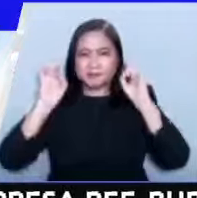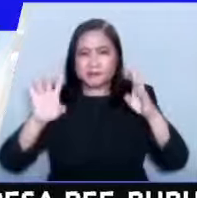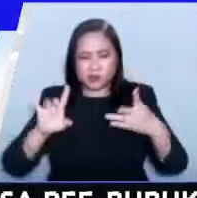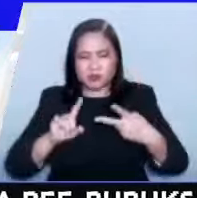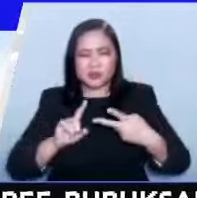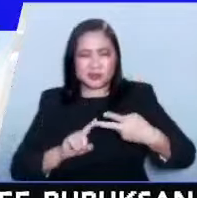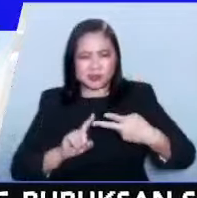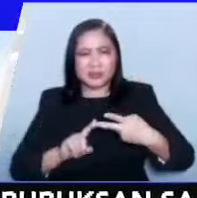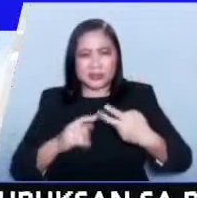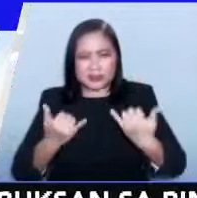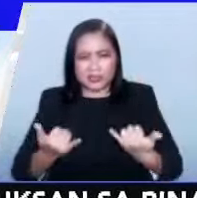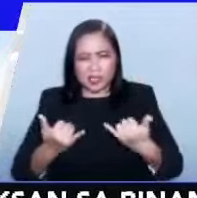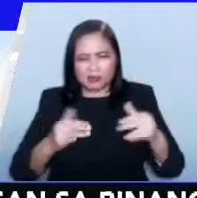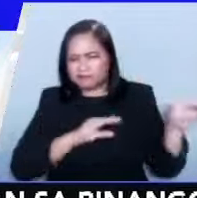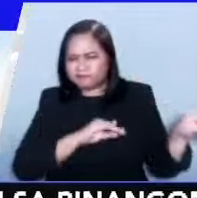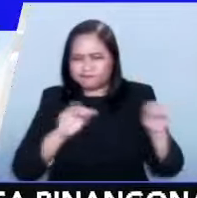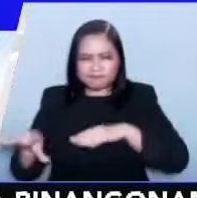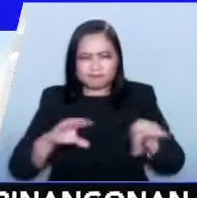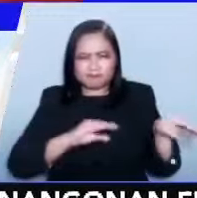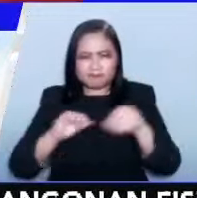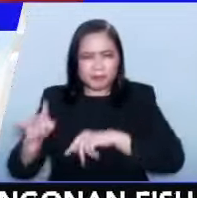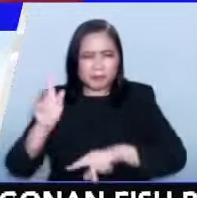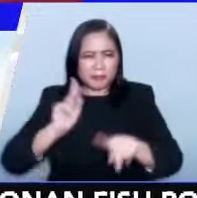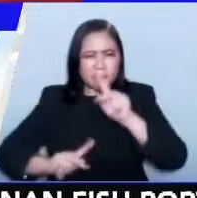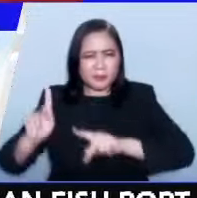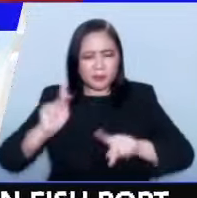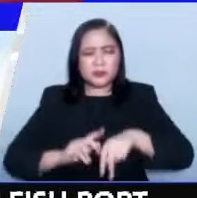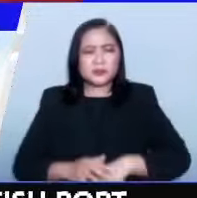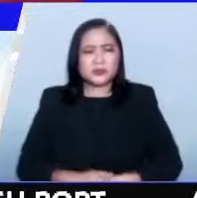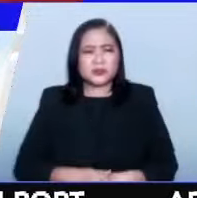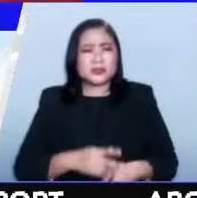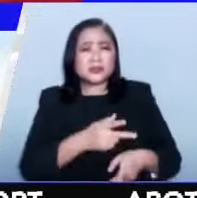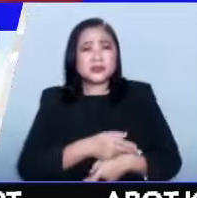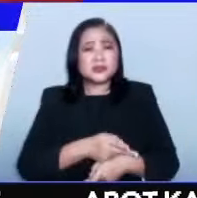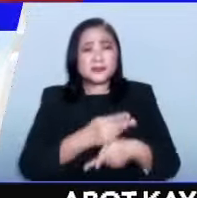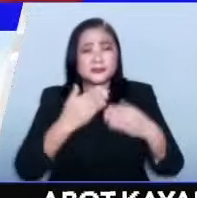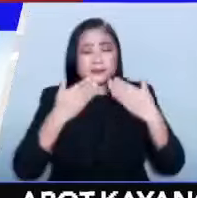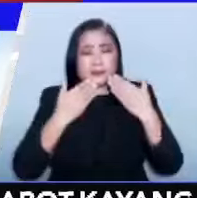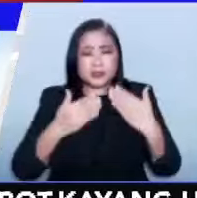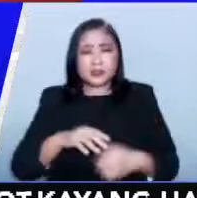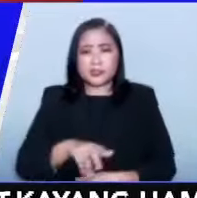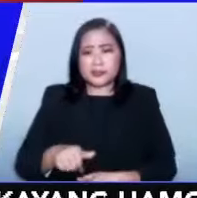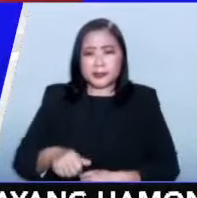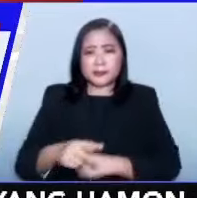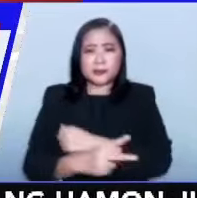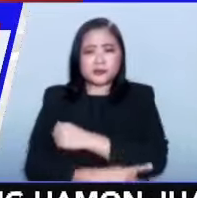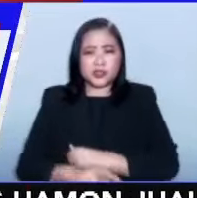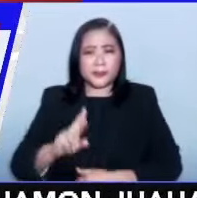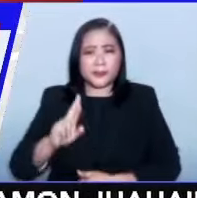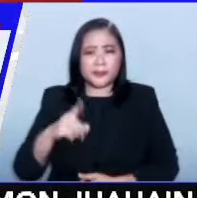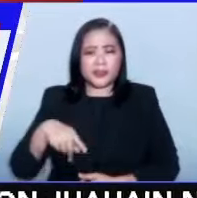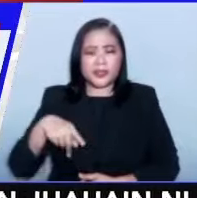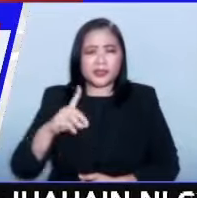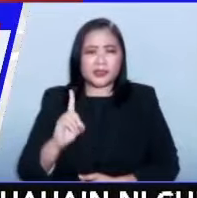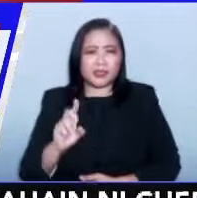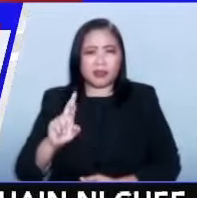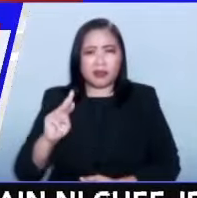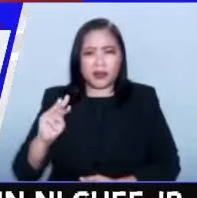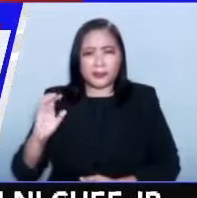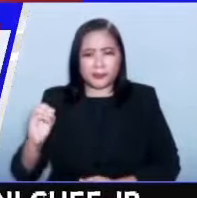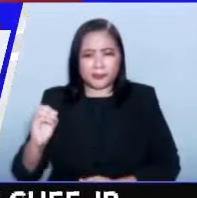evacuate po natin Ingat po kayo maraming salamat kag provincial ris reduction Management Office head relli